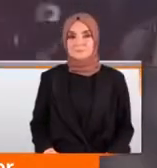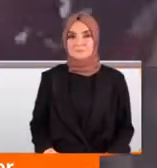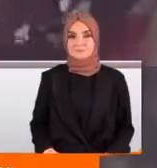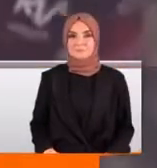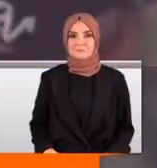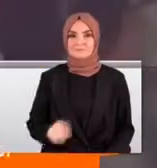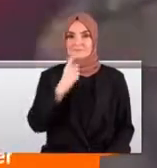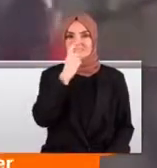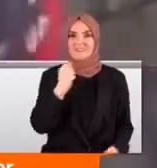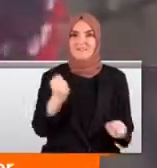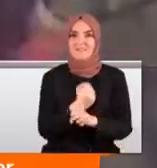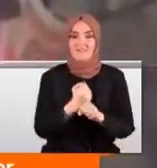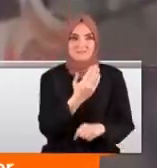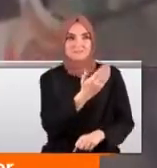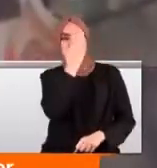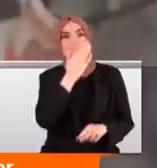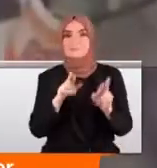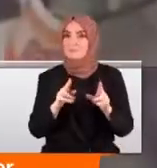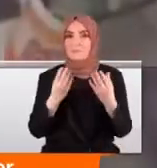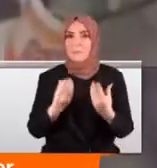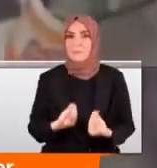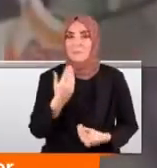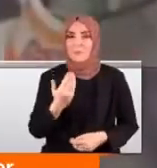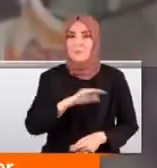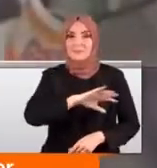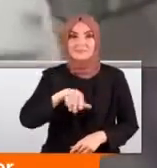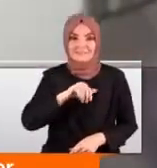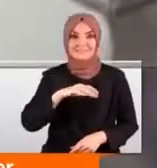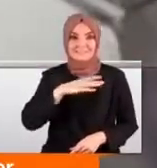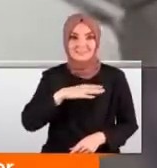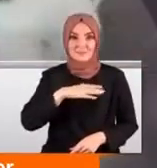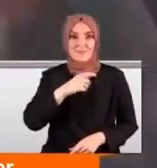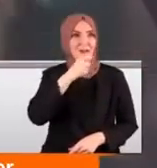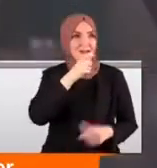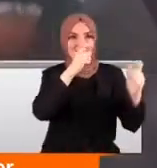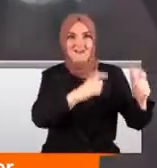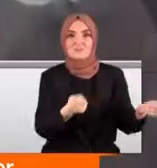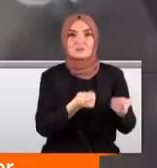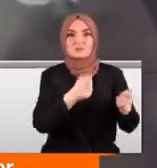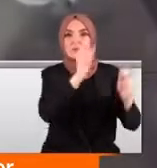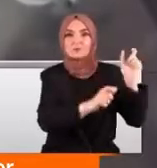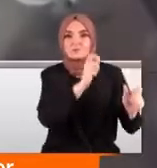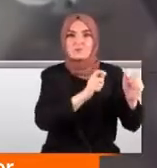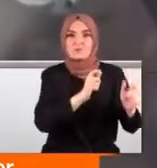Sert kayaya çarptı. Soymak istediği kafe çalışanlarından bir araba dayak yedi.